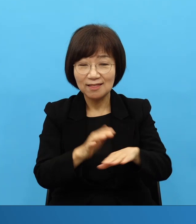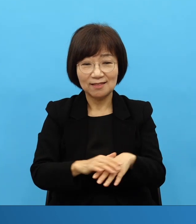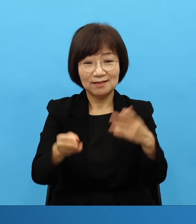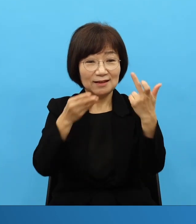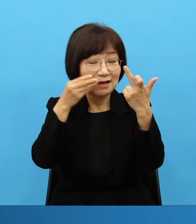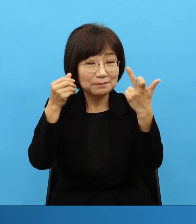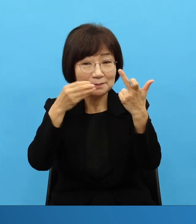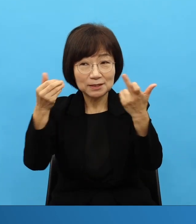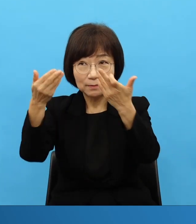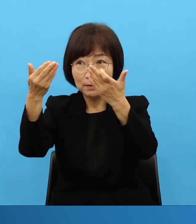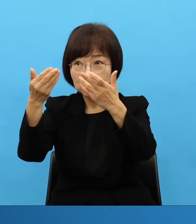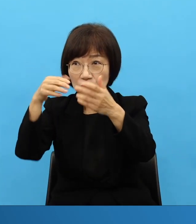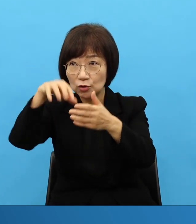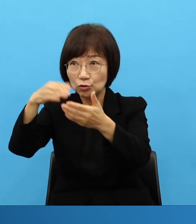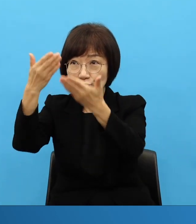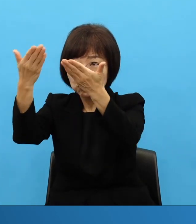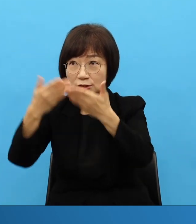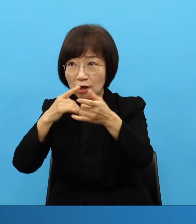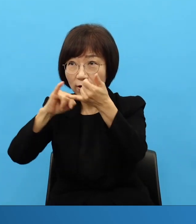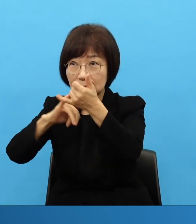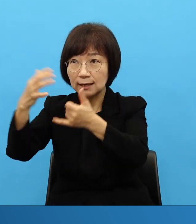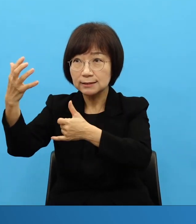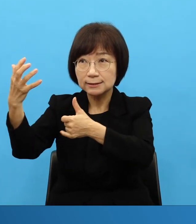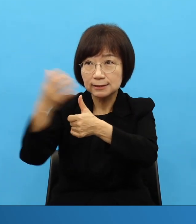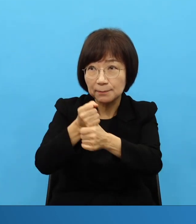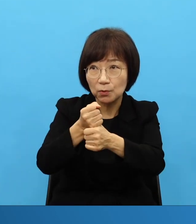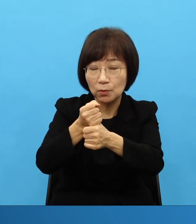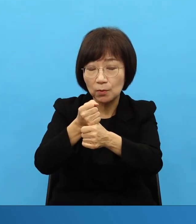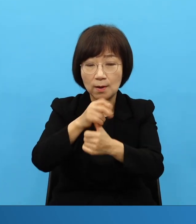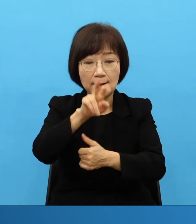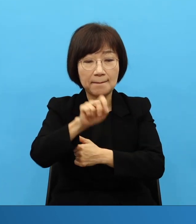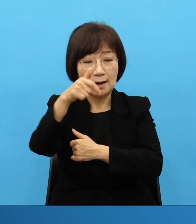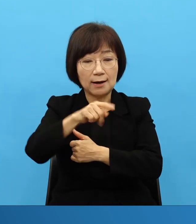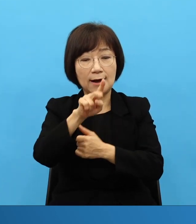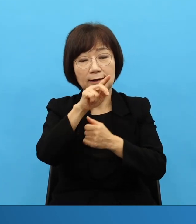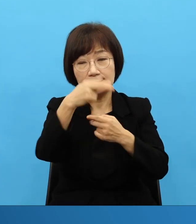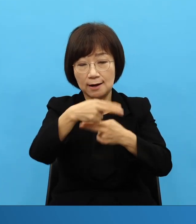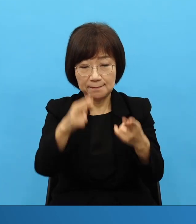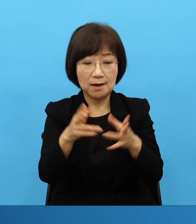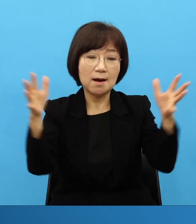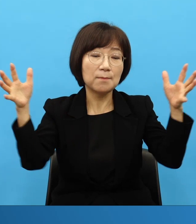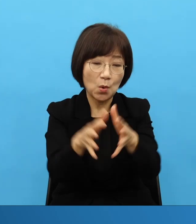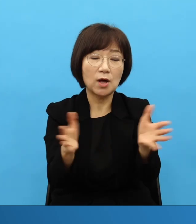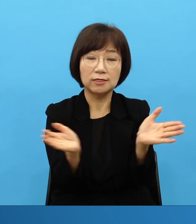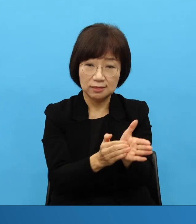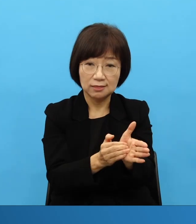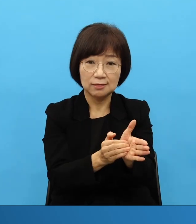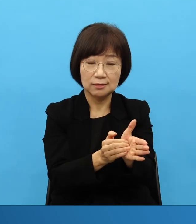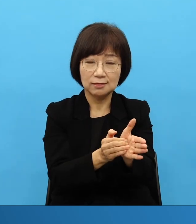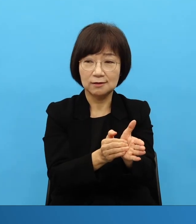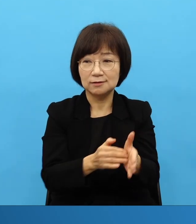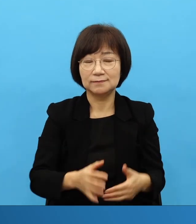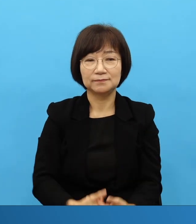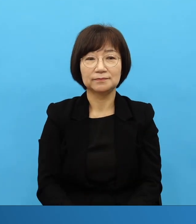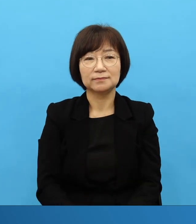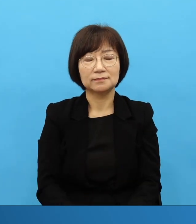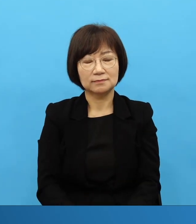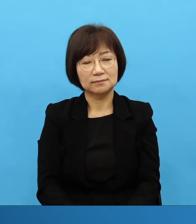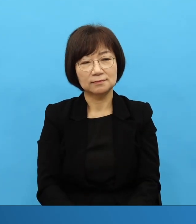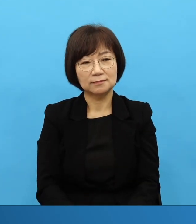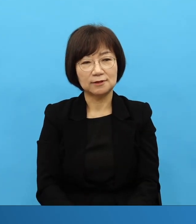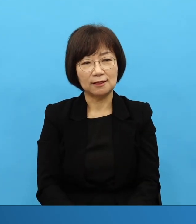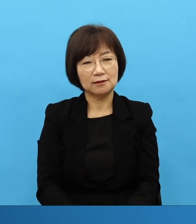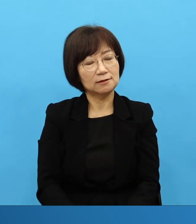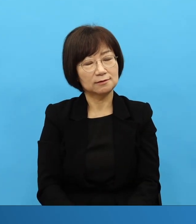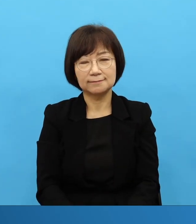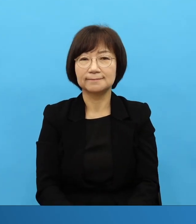마가다보로 왔단 말이에요. 이거는 어마어마한 변화입니다. And so before they came to the Mark's upper room, they held onto the covenant from Mount of Olives, and then they came to Mark's upper room.